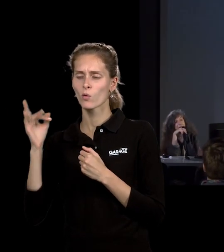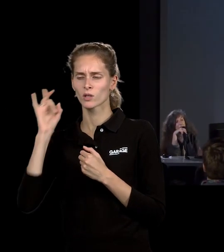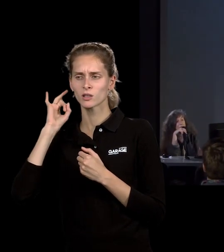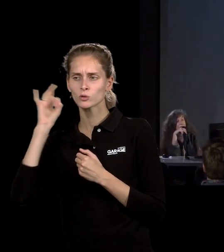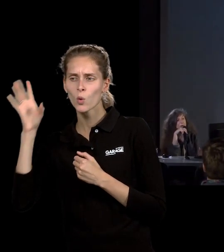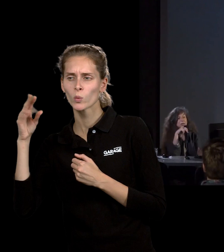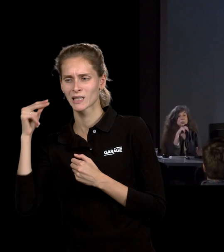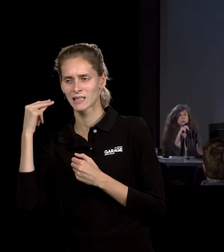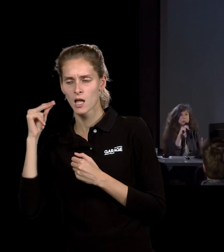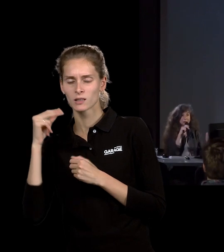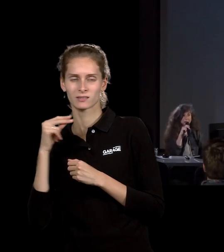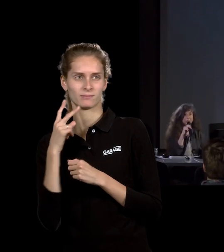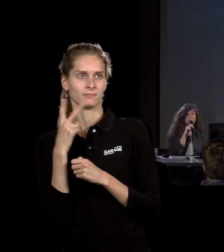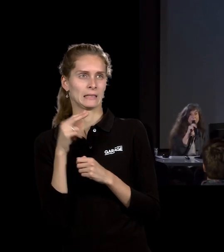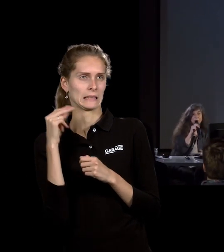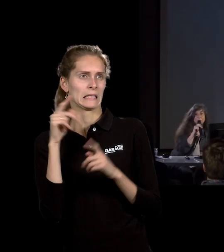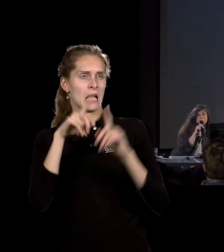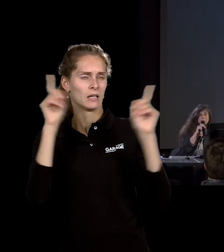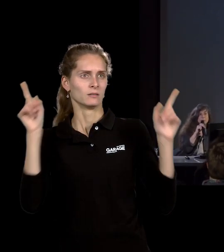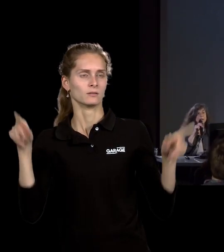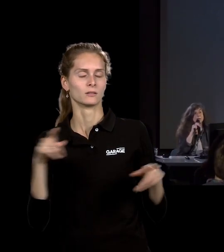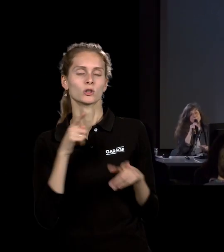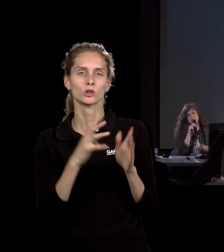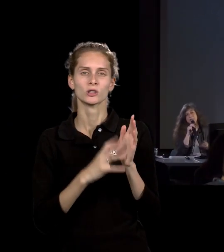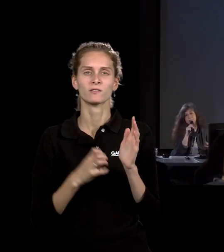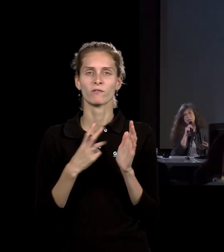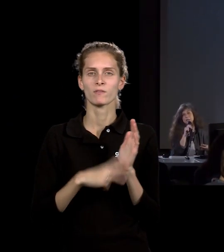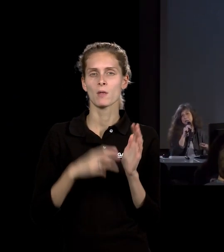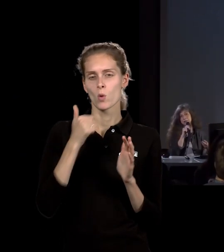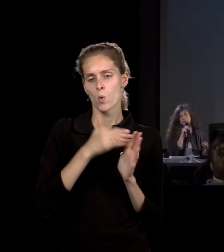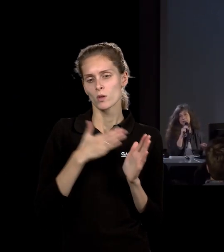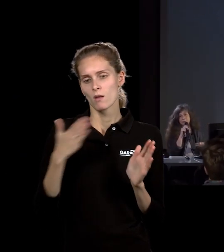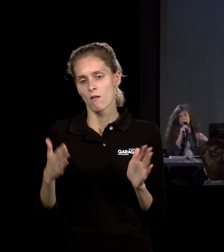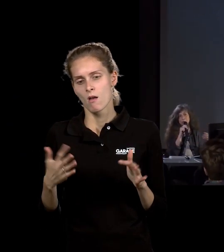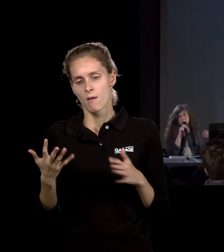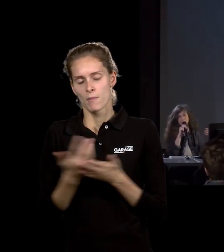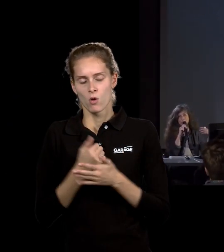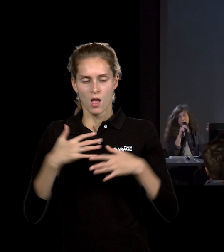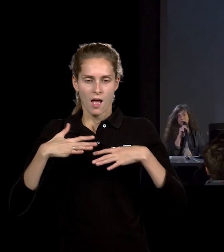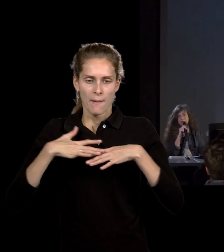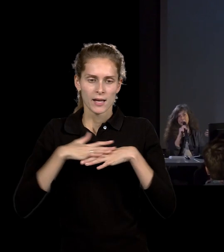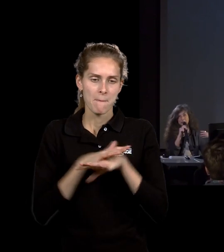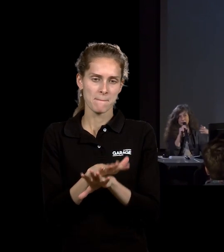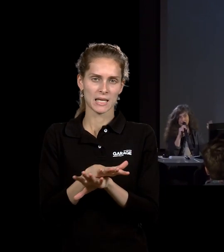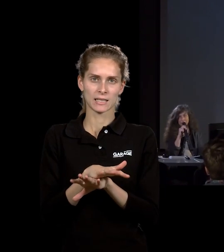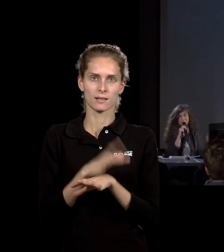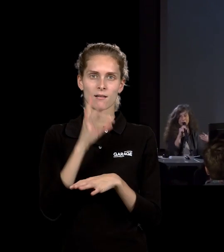бы китайщину. Тоже как бы это 80-е годы, такой вариант ремикса, когда все можно